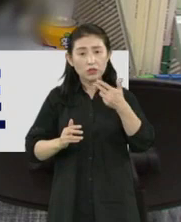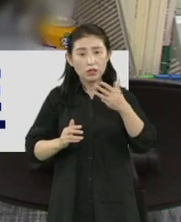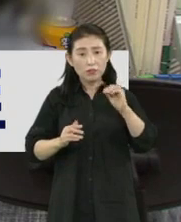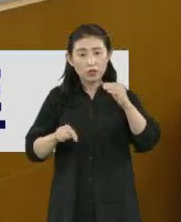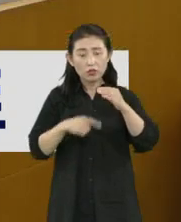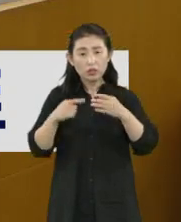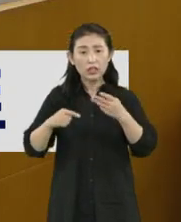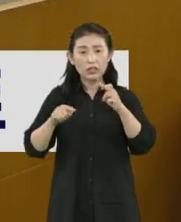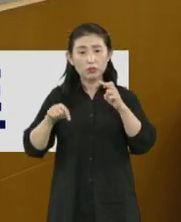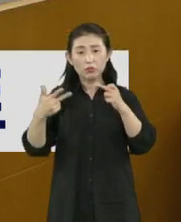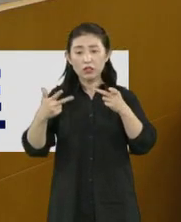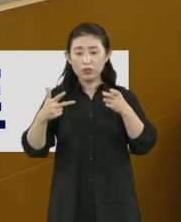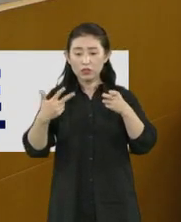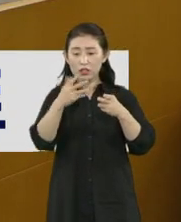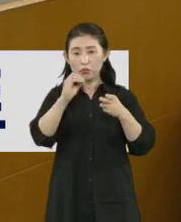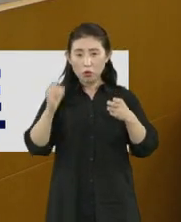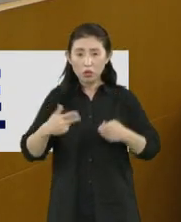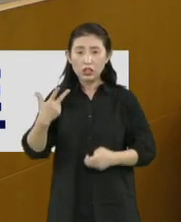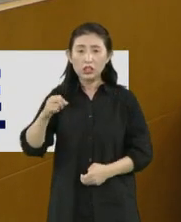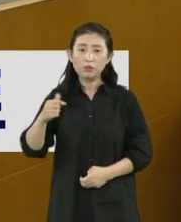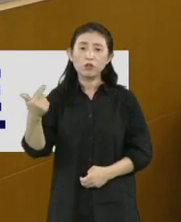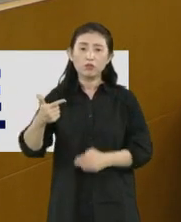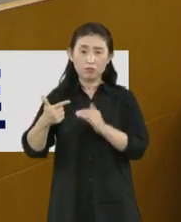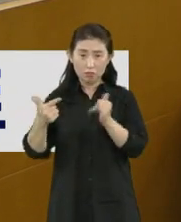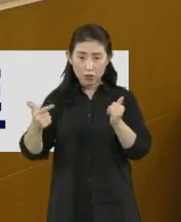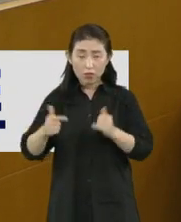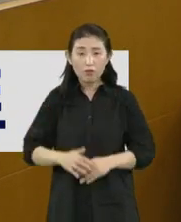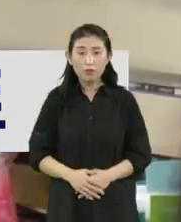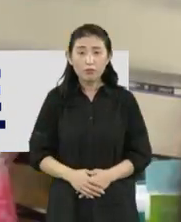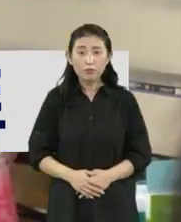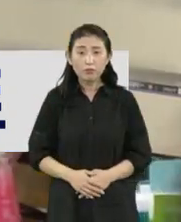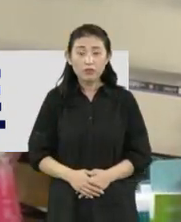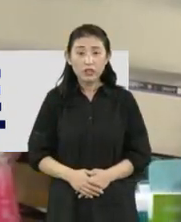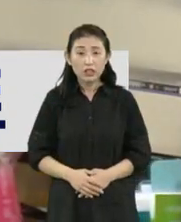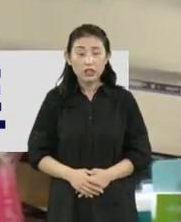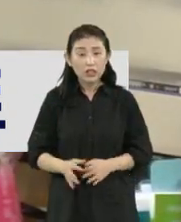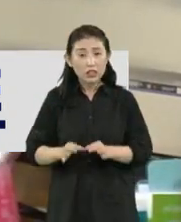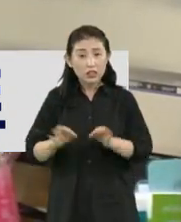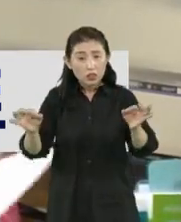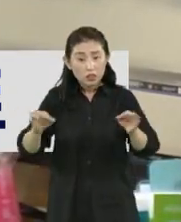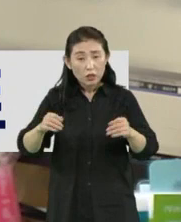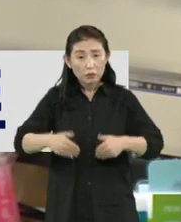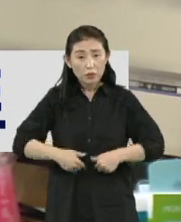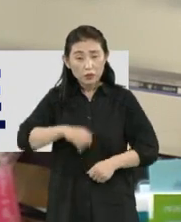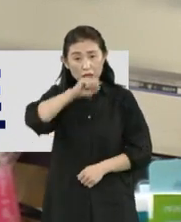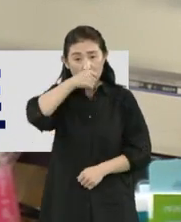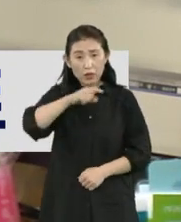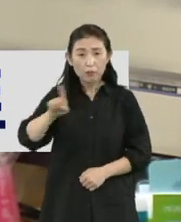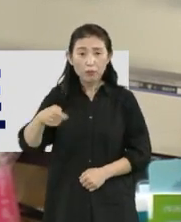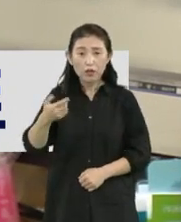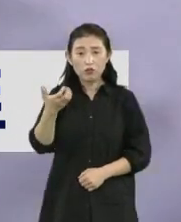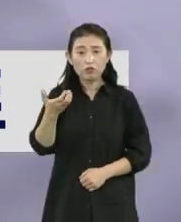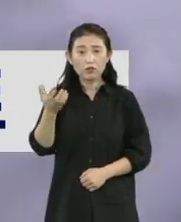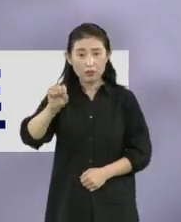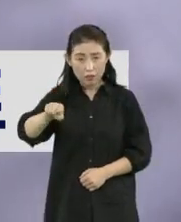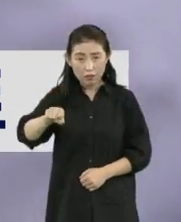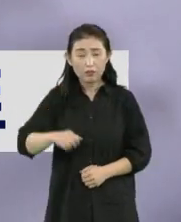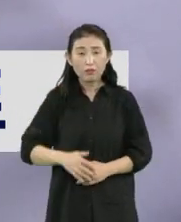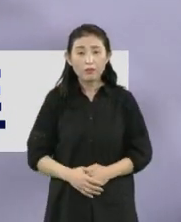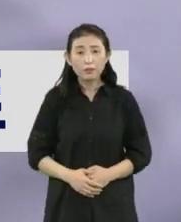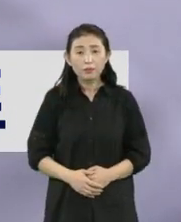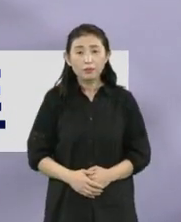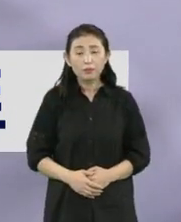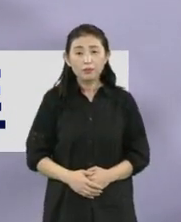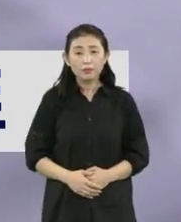명의 20.7% 수준인 7만 6천여 명으로 이들에 대한 지원금 지급 필요 예산은 190억 원으로